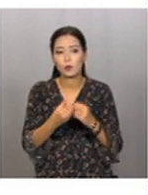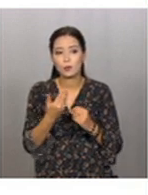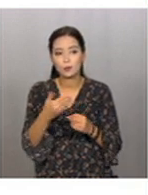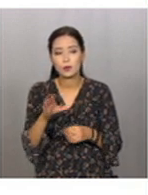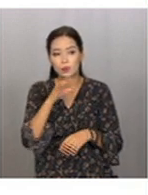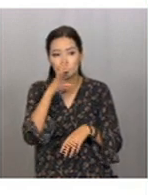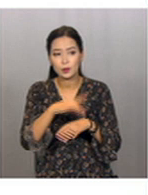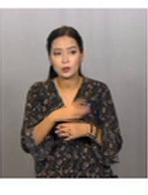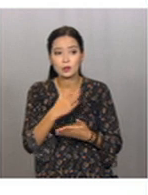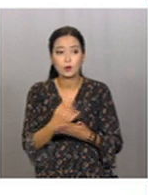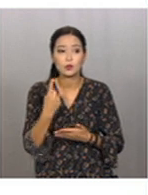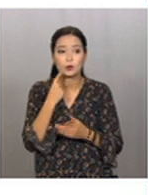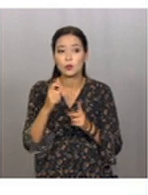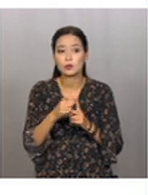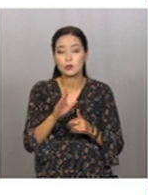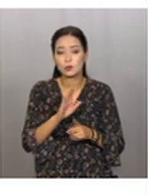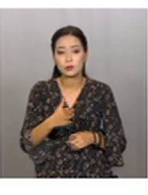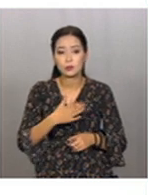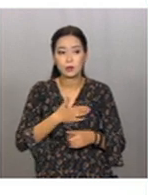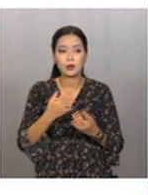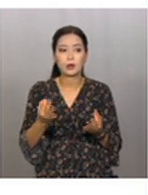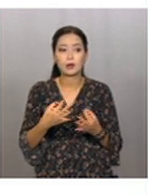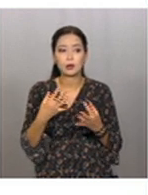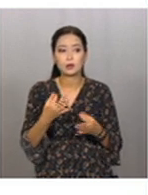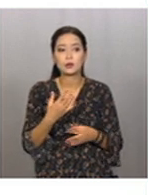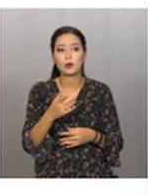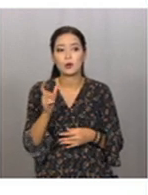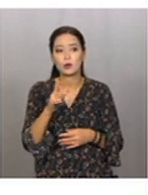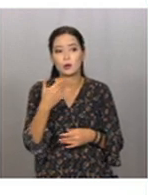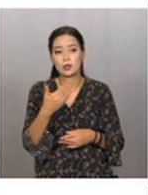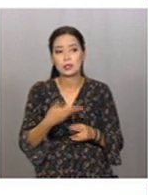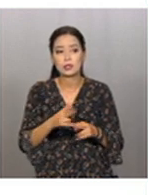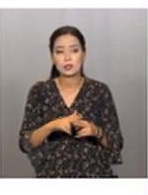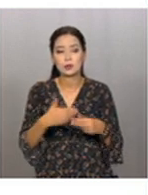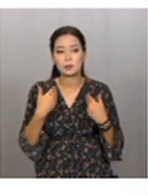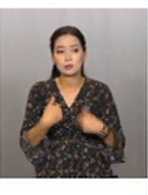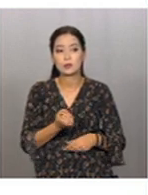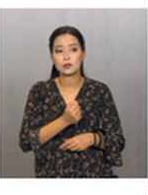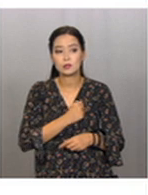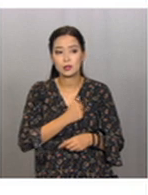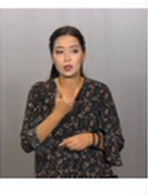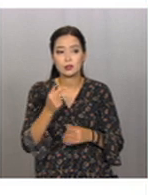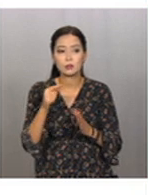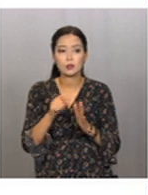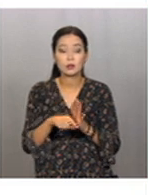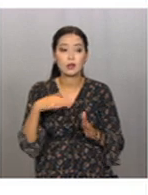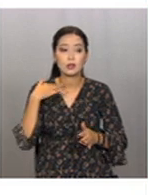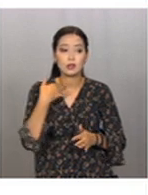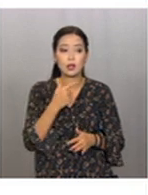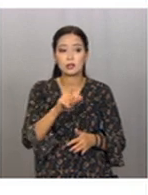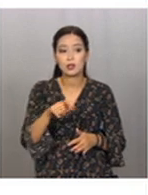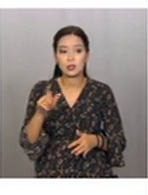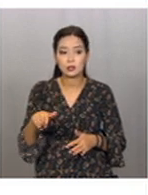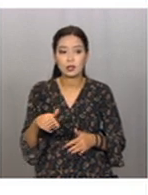ұялсаң сөзің емес маған айтар. Көктебет болды деме мені жаным, түстіктен жұрт таңғалар желгеніме,